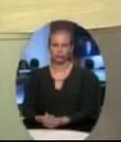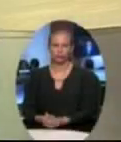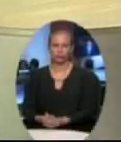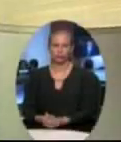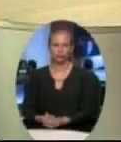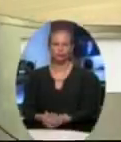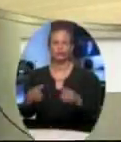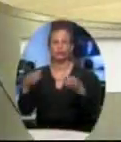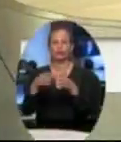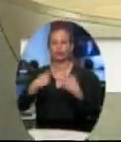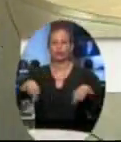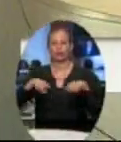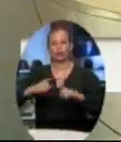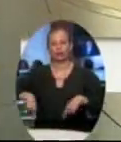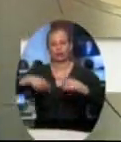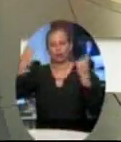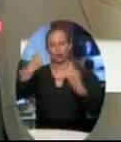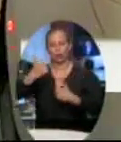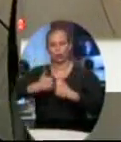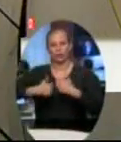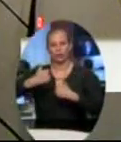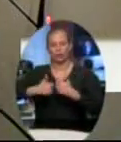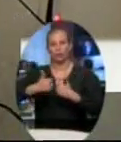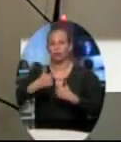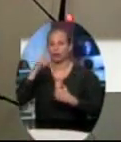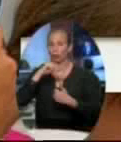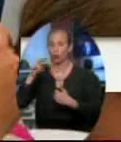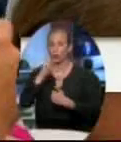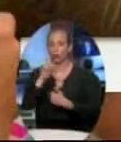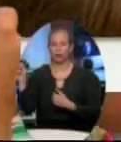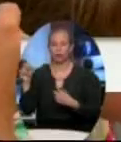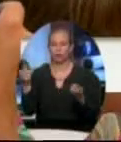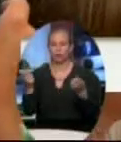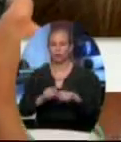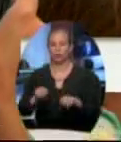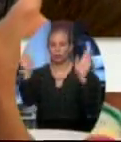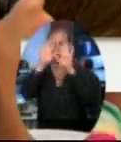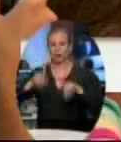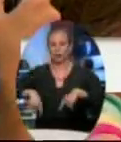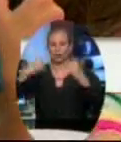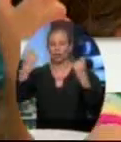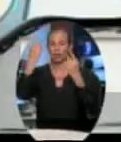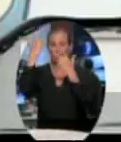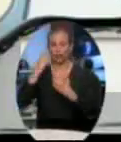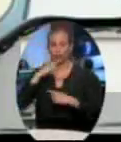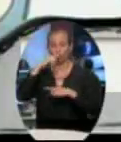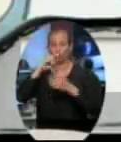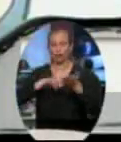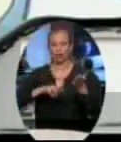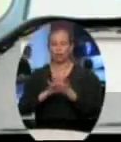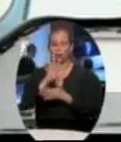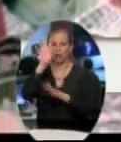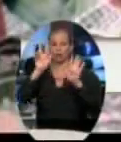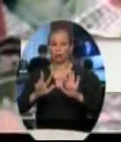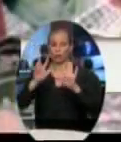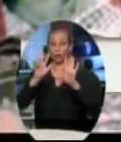חברי ועדת החינוך, התרבות והספורט דנו בסגירת הטלוויזיה החינוכית הצפויה להתרחש ב-14 באוגוסט על פי החוק. בישיבה שהתקיימה